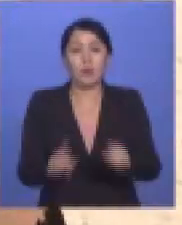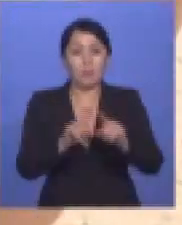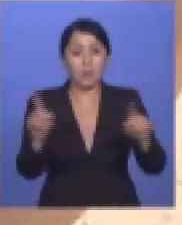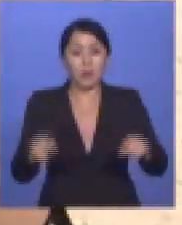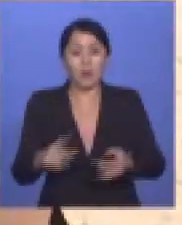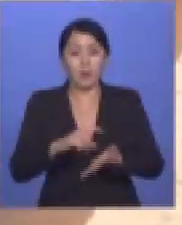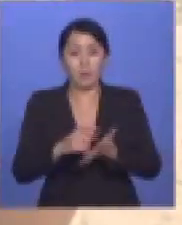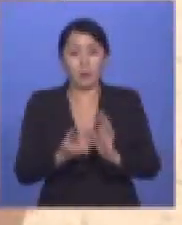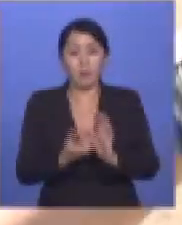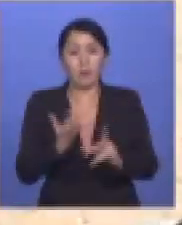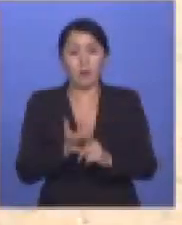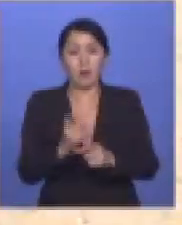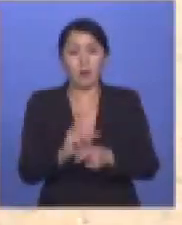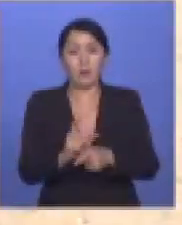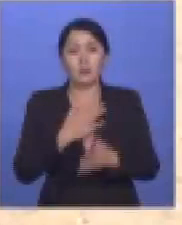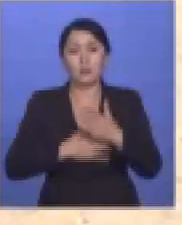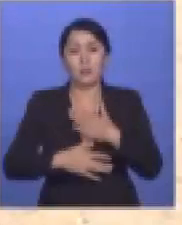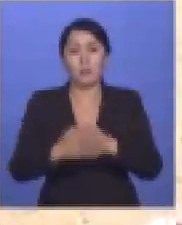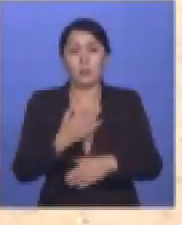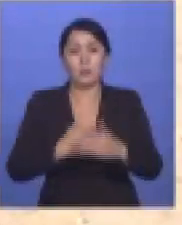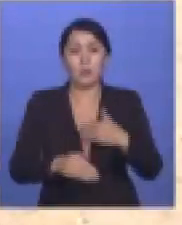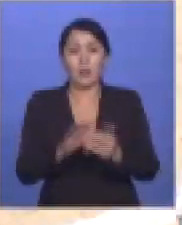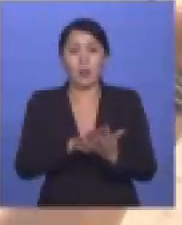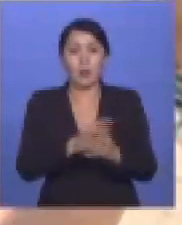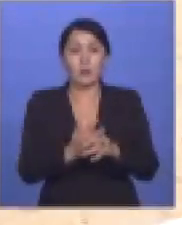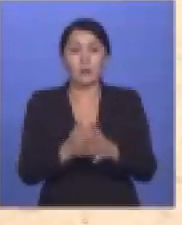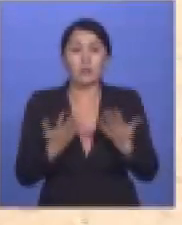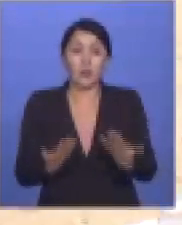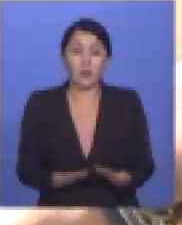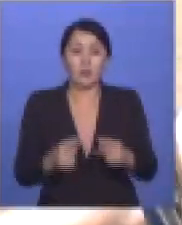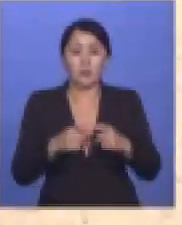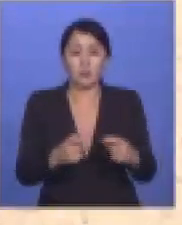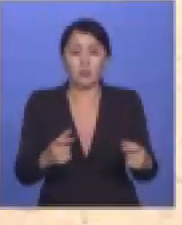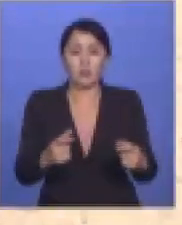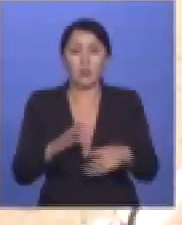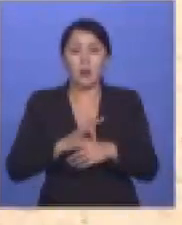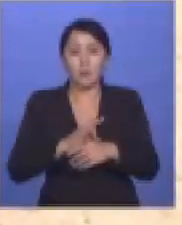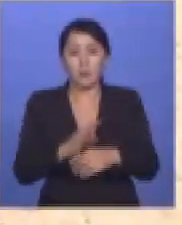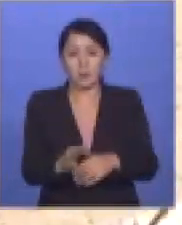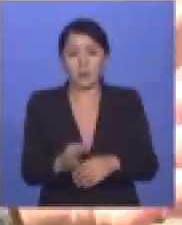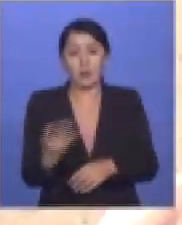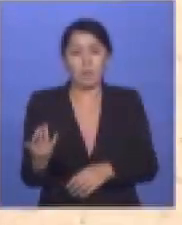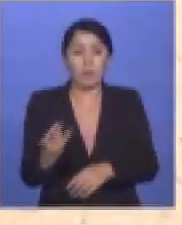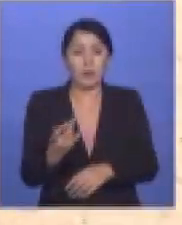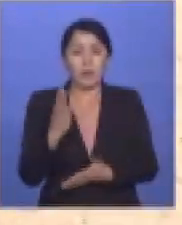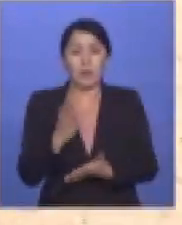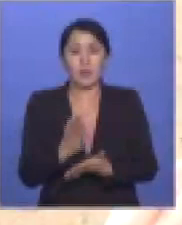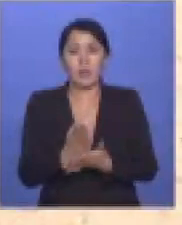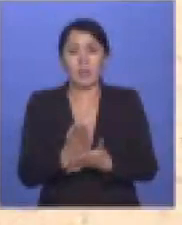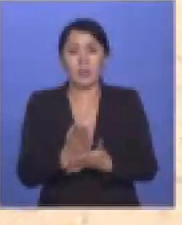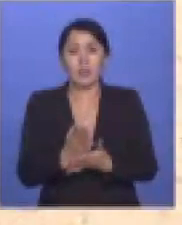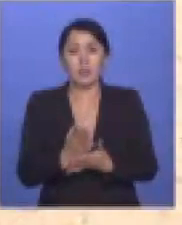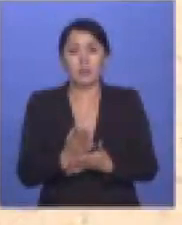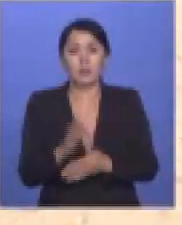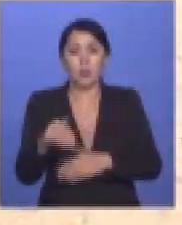бөлмем болатынына қатты қуаныштымын. Енді кітапханада ауыл тұрғындары үшін түрлі іс-шаралар өткізе аламын. Біздің ауылымызда қажеттінің барлығы бар. Бұған қоса